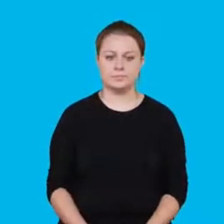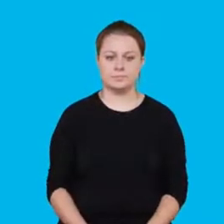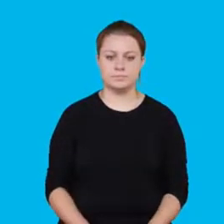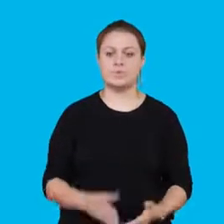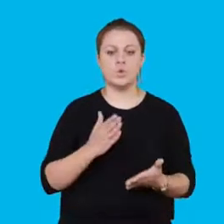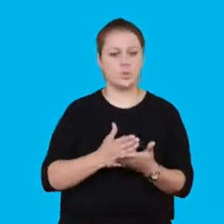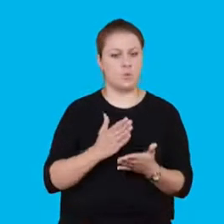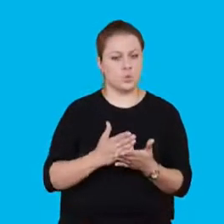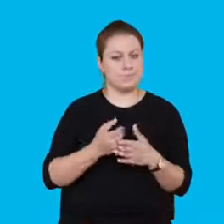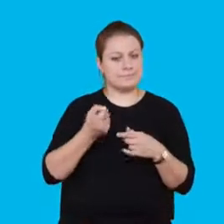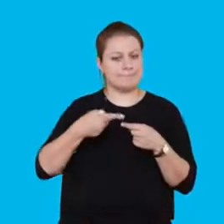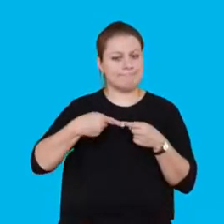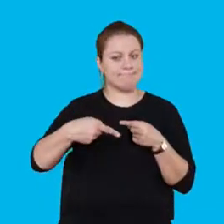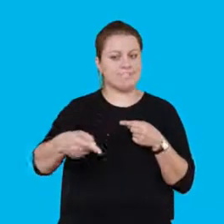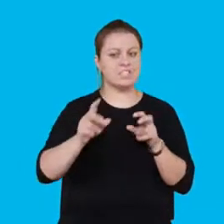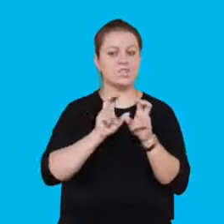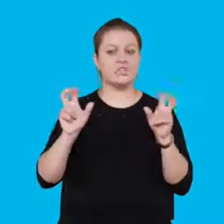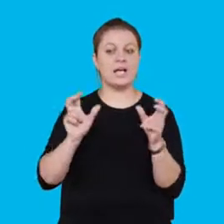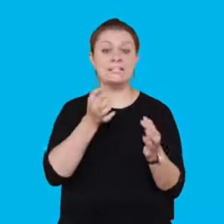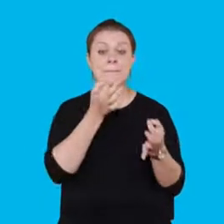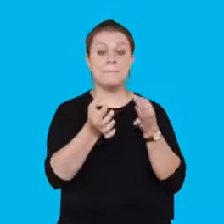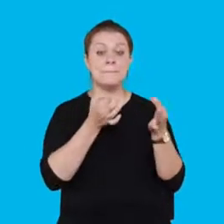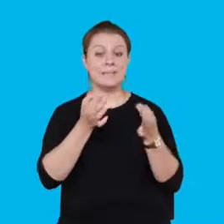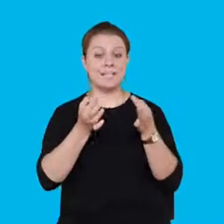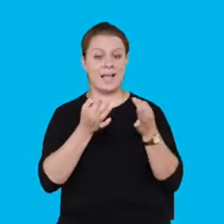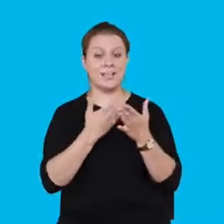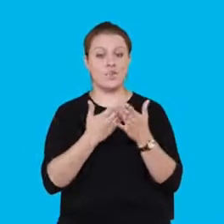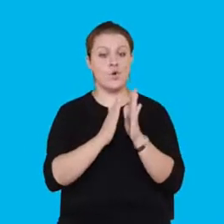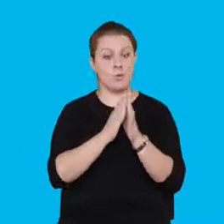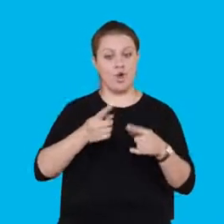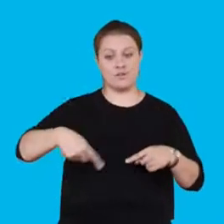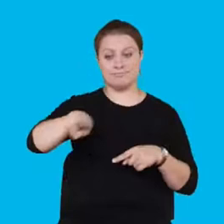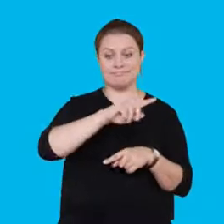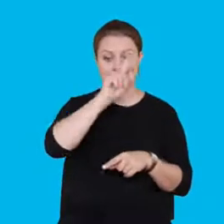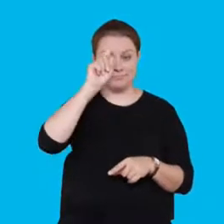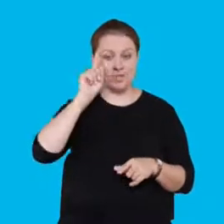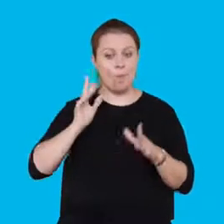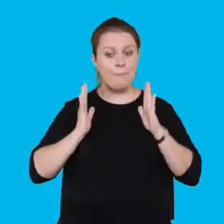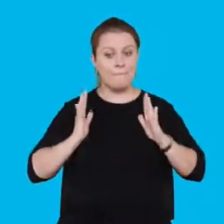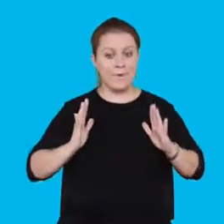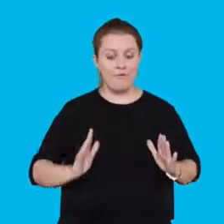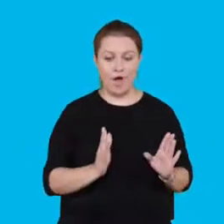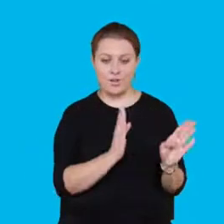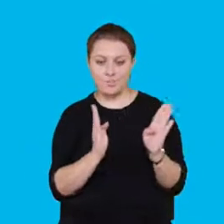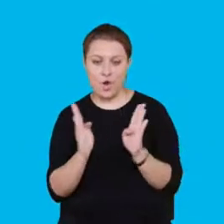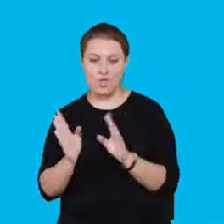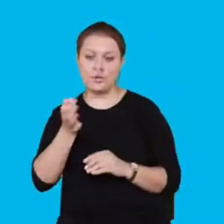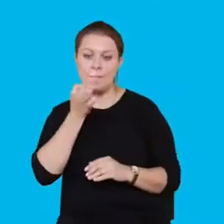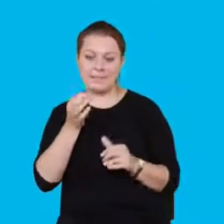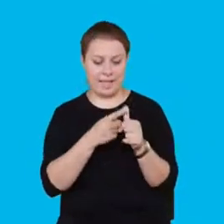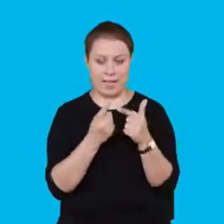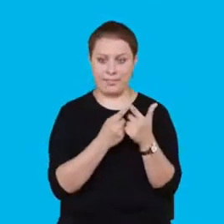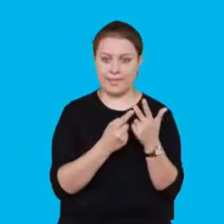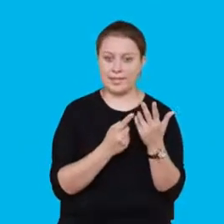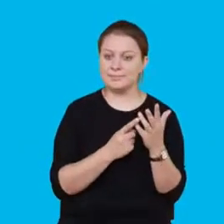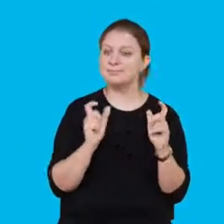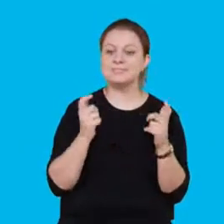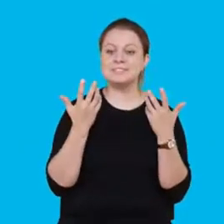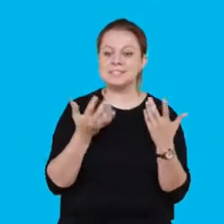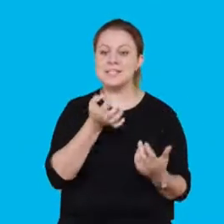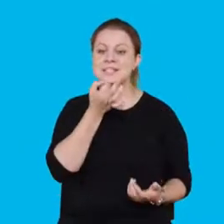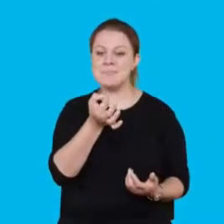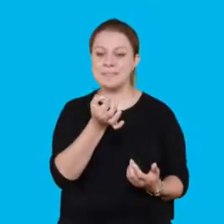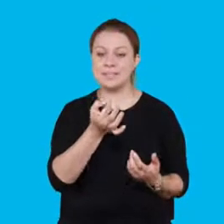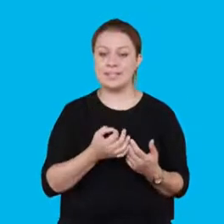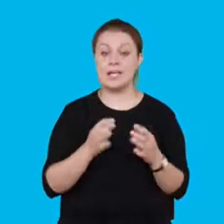Zbliża się czas zadawania pytań, także proszę je powolutku sobie przygotowywać. Ja właściwie już nie będę